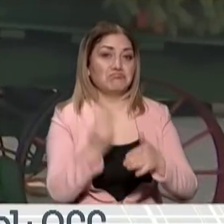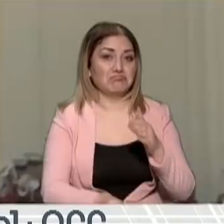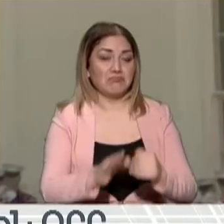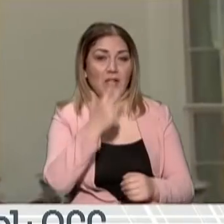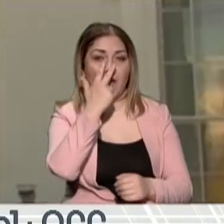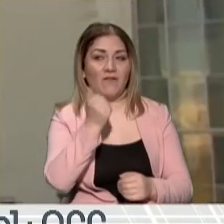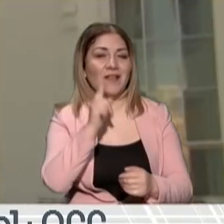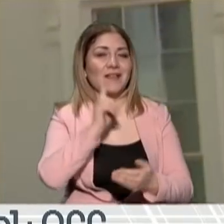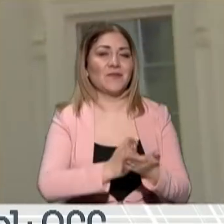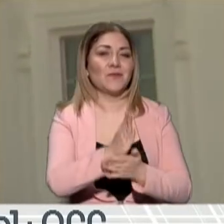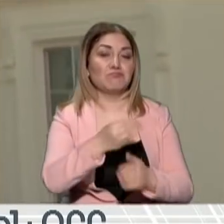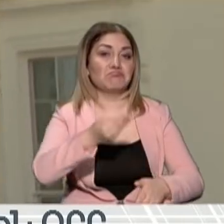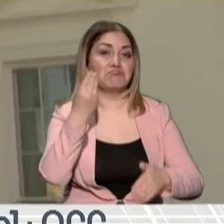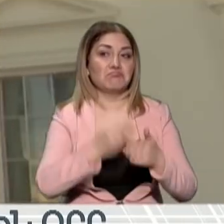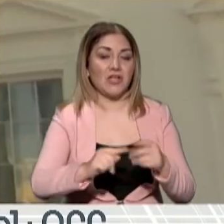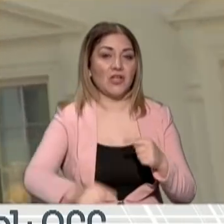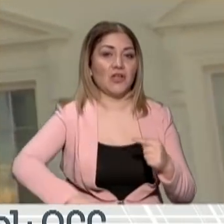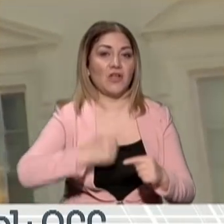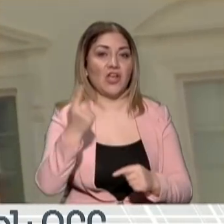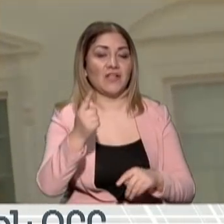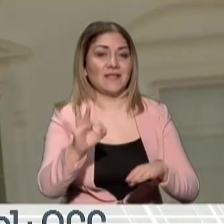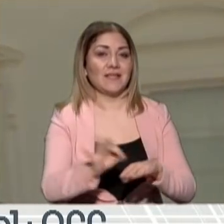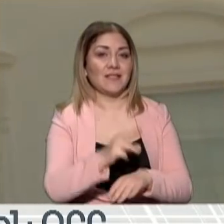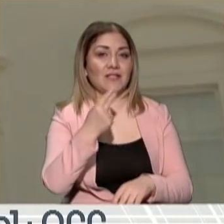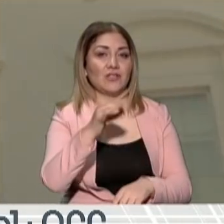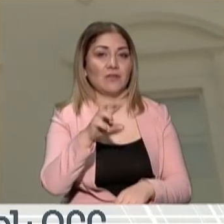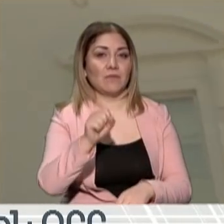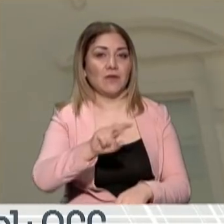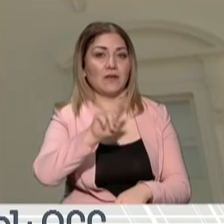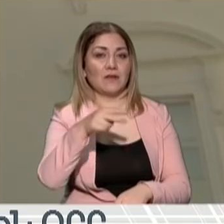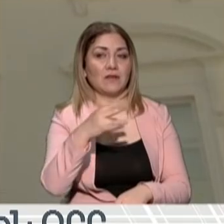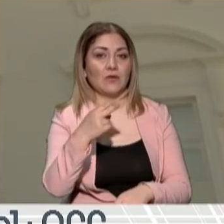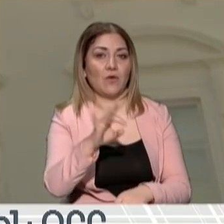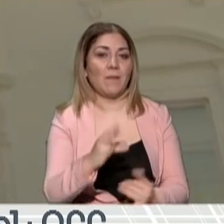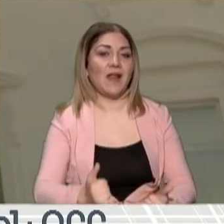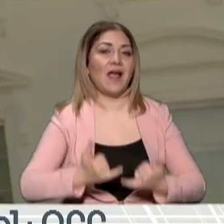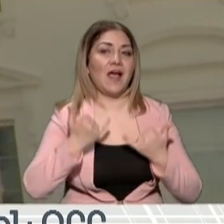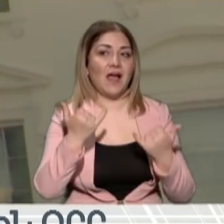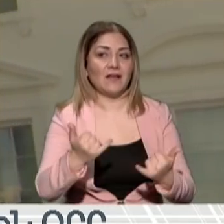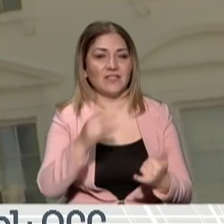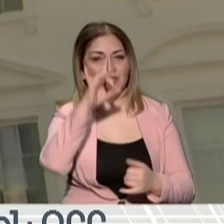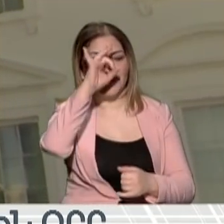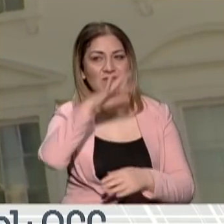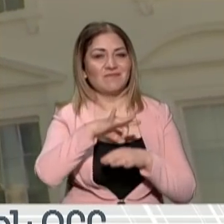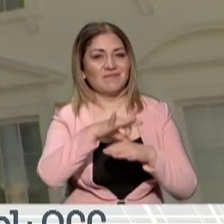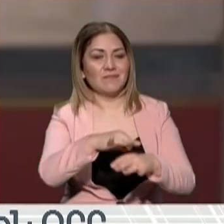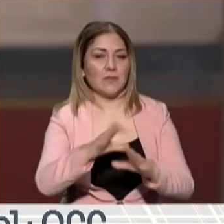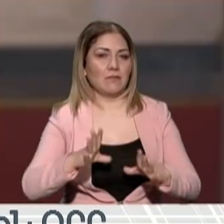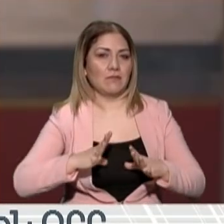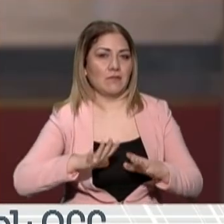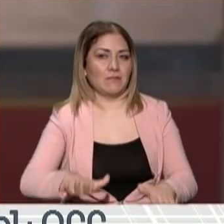ամերիկյան ավանդույթը։ Նա արդեն հաջորդ առաջին տիկին Ջիլ Բայդենի համար չի կազմակերպել Սպիտակ տան հայտնի